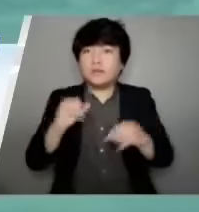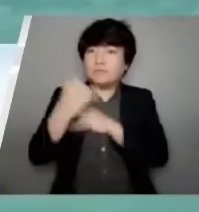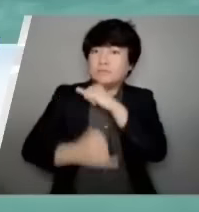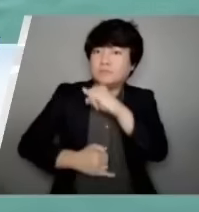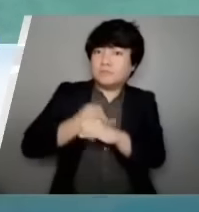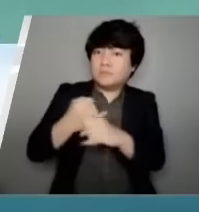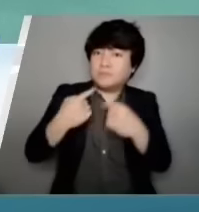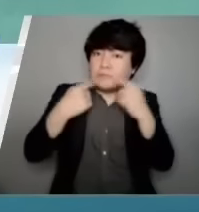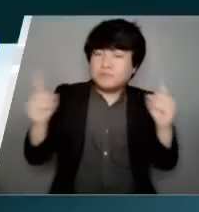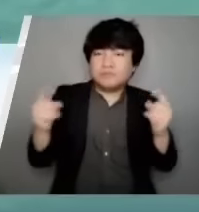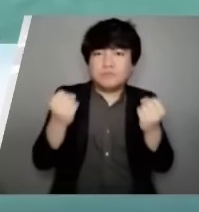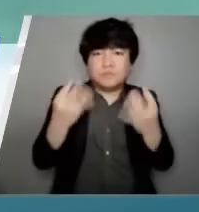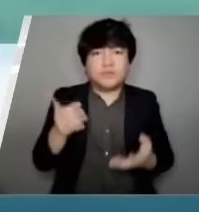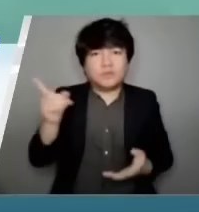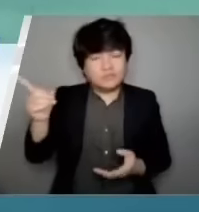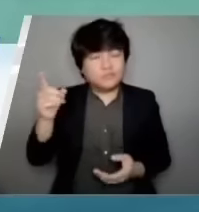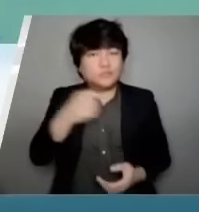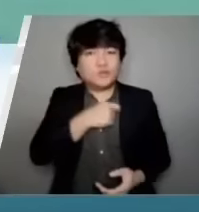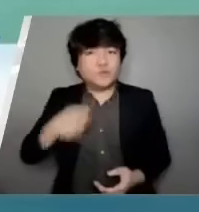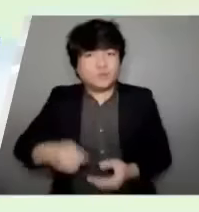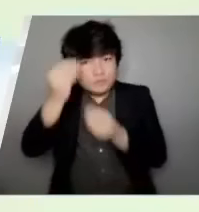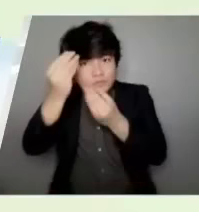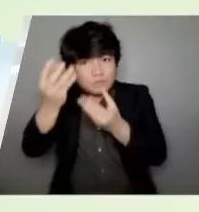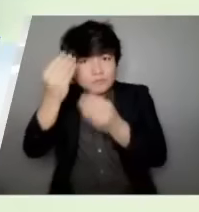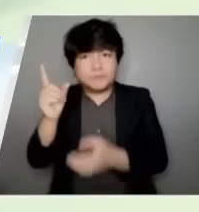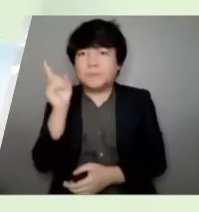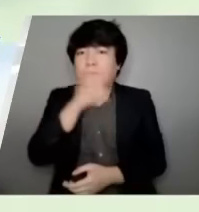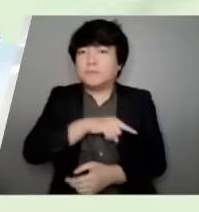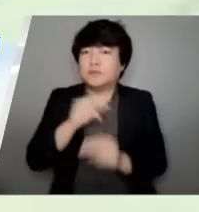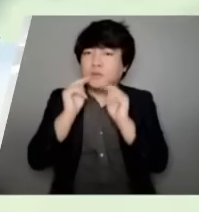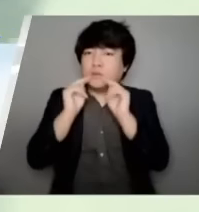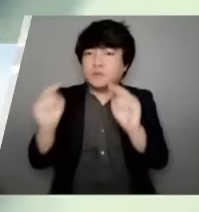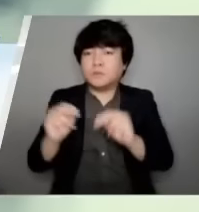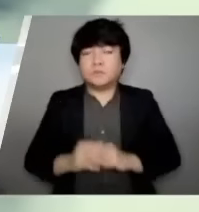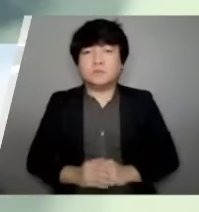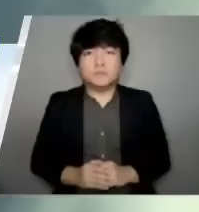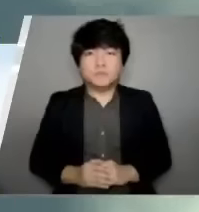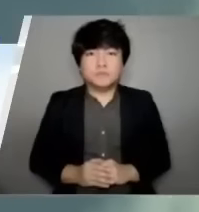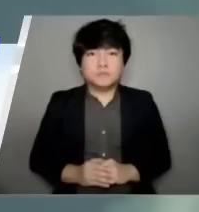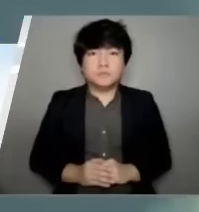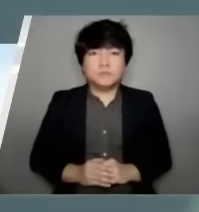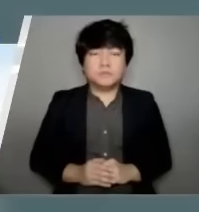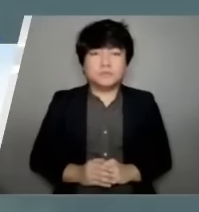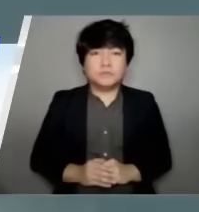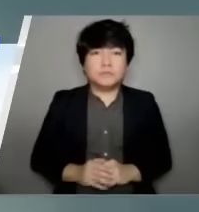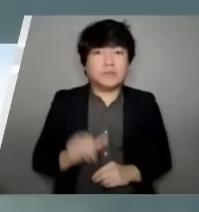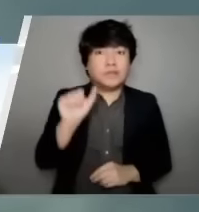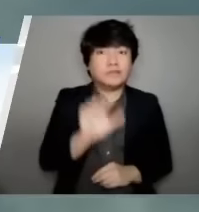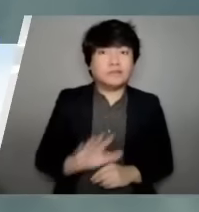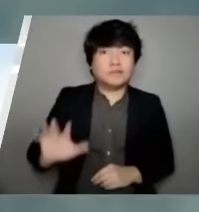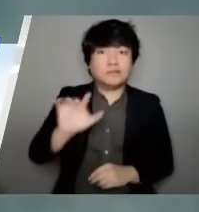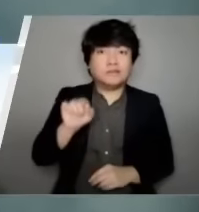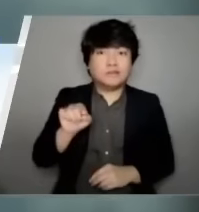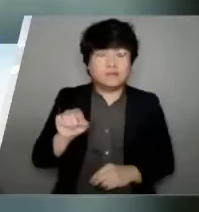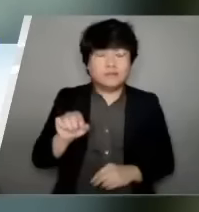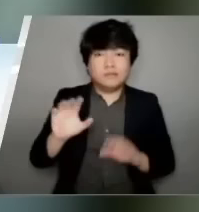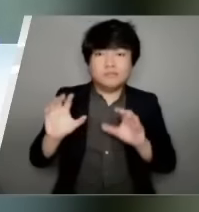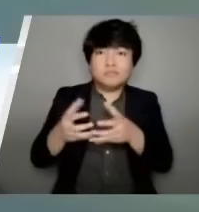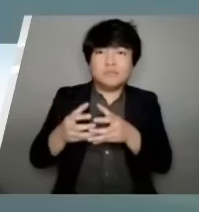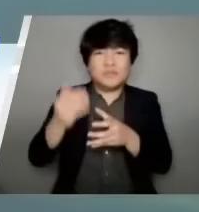news at disinformation na ipinakakalat ng China. Sa ulat naman ng Asia Maritime Transparency Initiative of the Center for Strategic